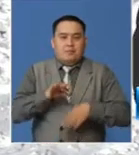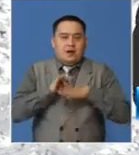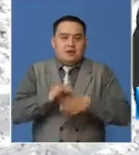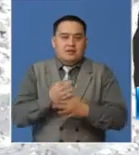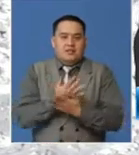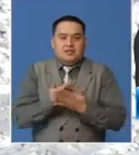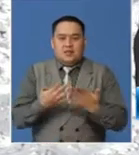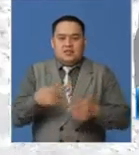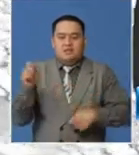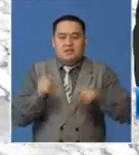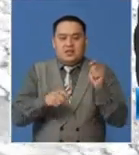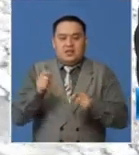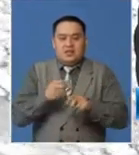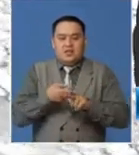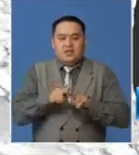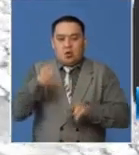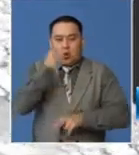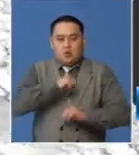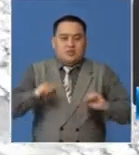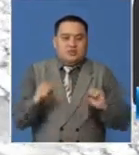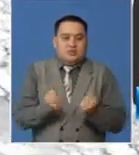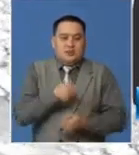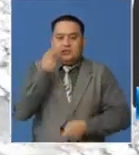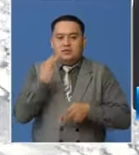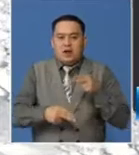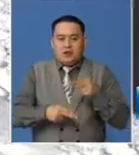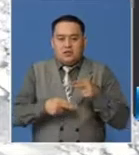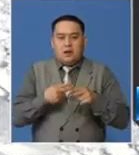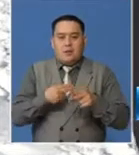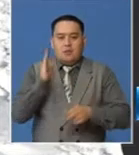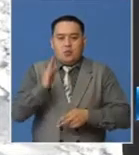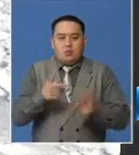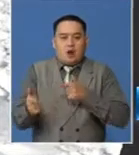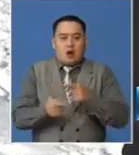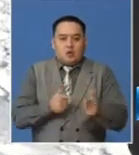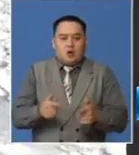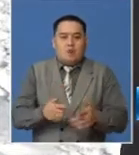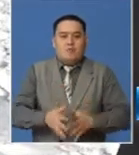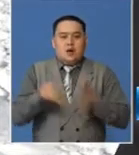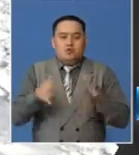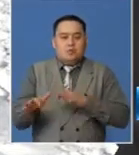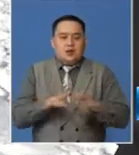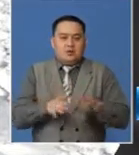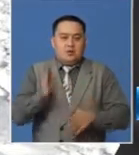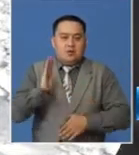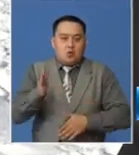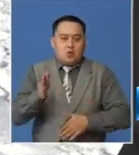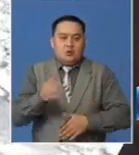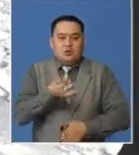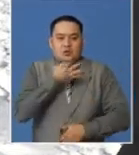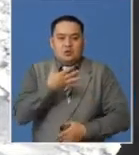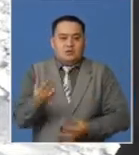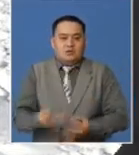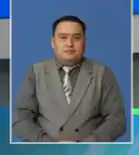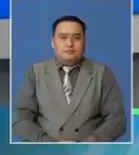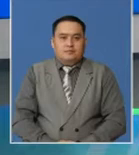сразу несколько фестивалей за сезон. Зимний период заканчивается, и впереди мы готовим еще одно большое мероприятие. Будет очень